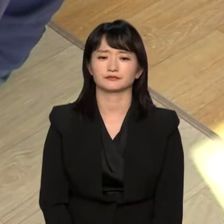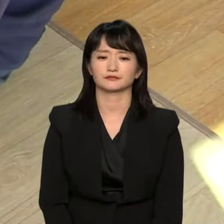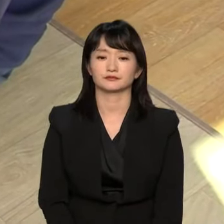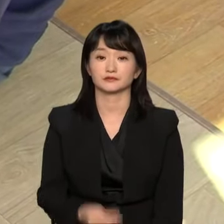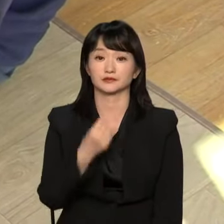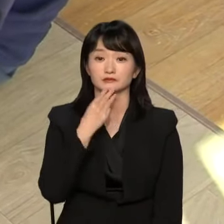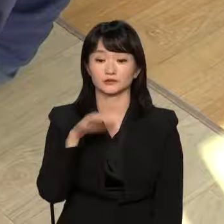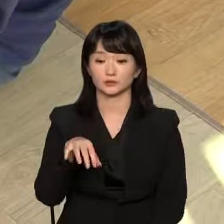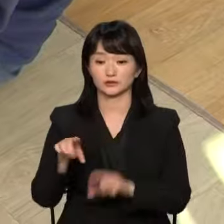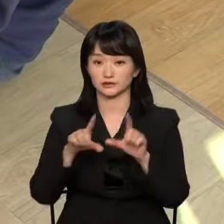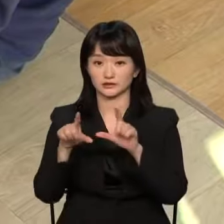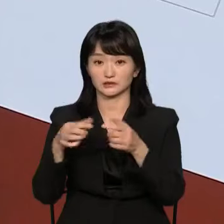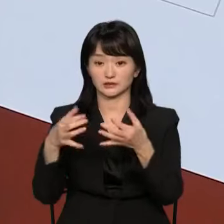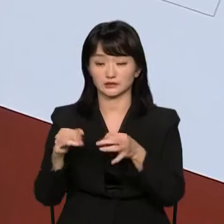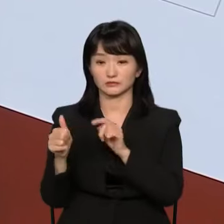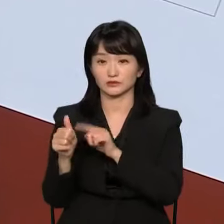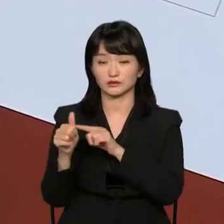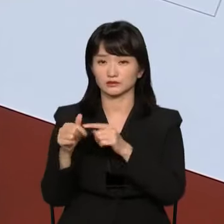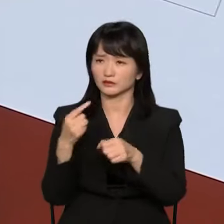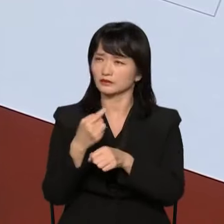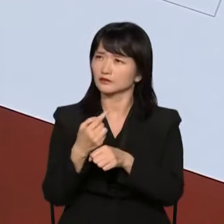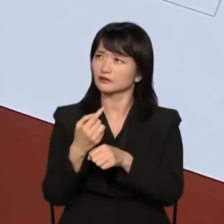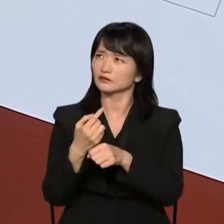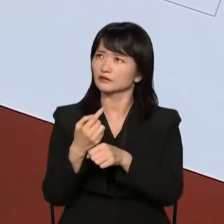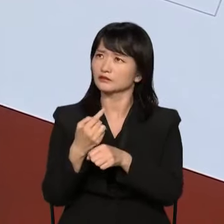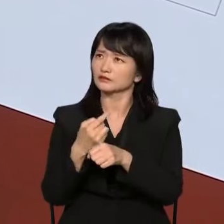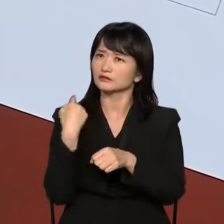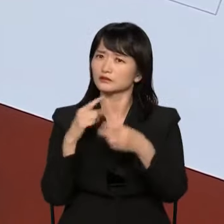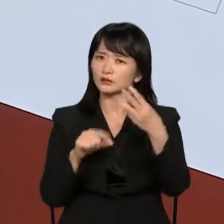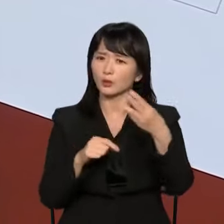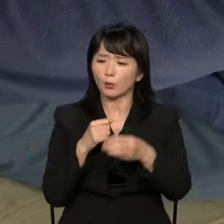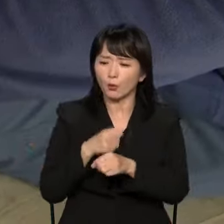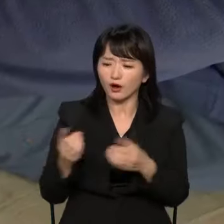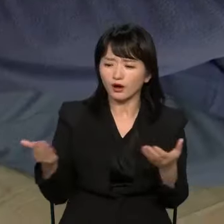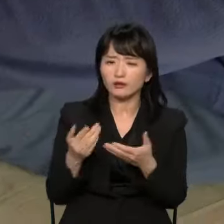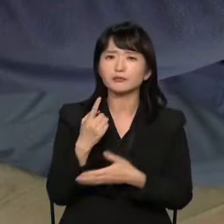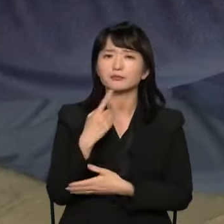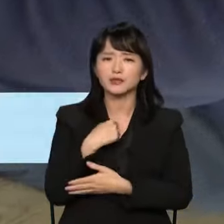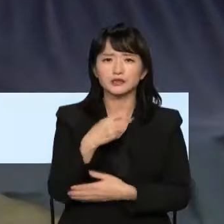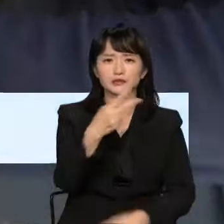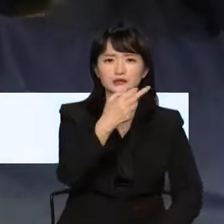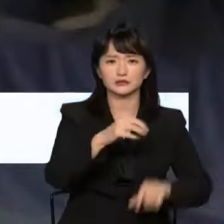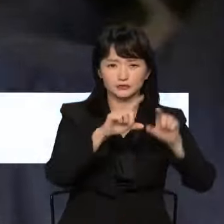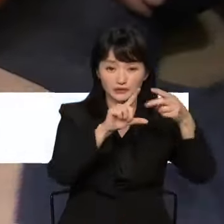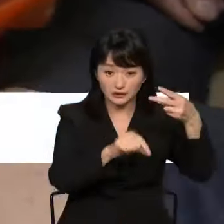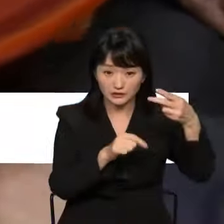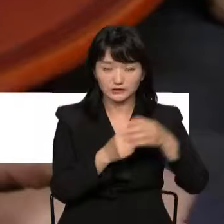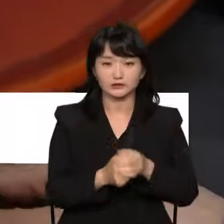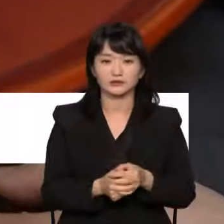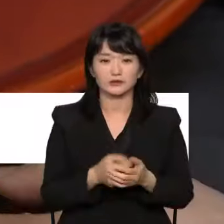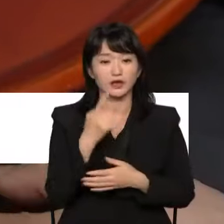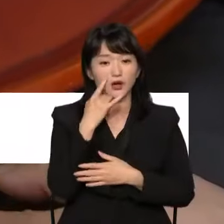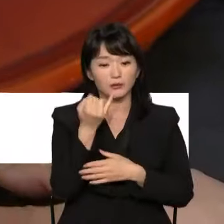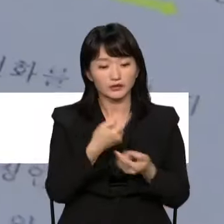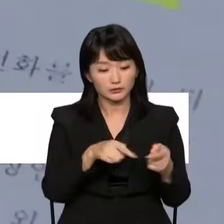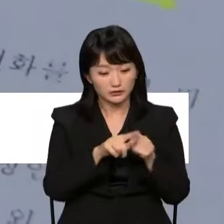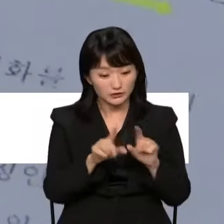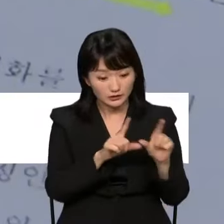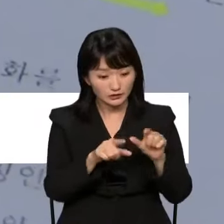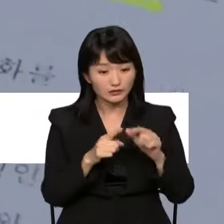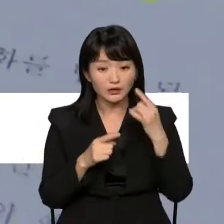서울에 사는 김모 씨는 지난해 3월 황당한 일을 겪었습니다. 지난 2018년 2월 함께 살던 어머니가